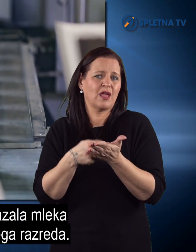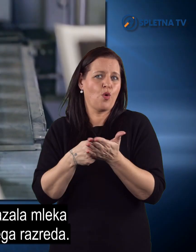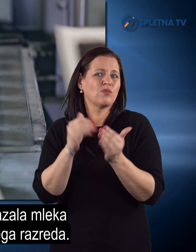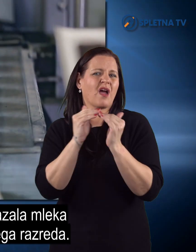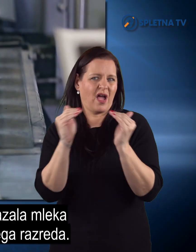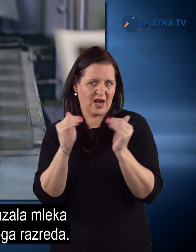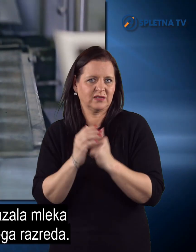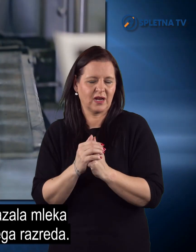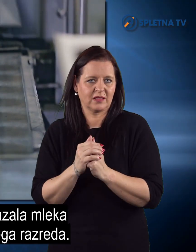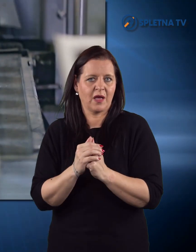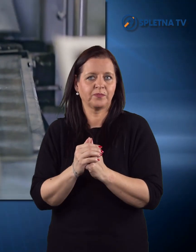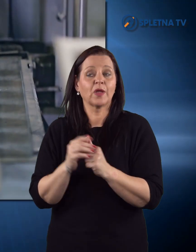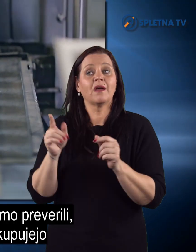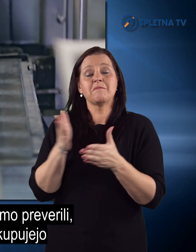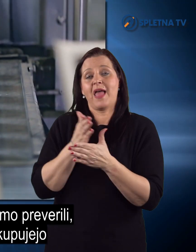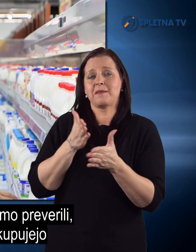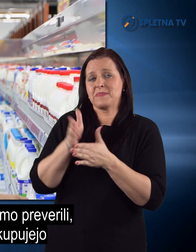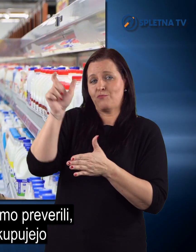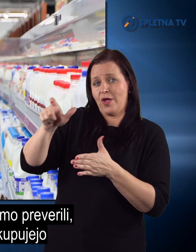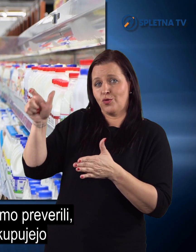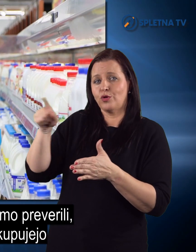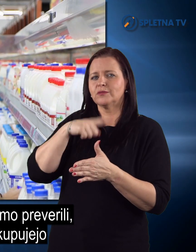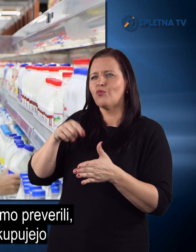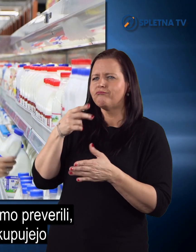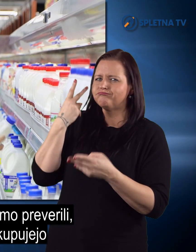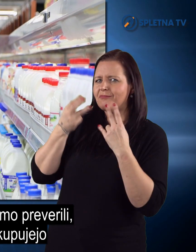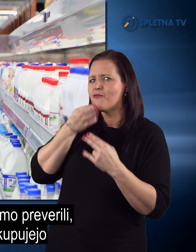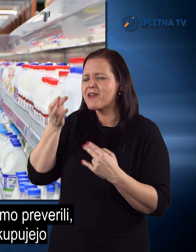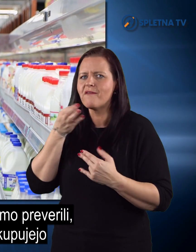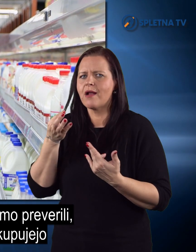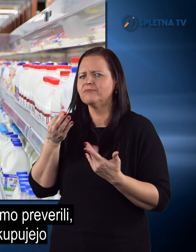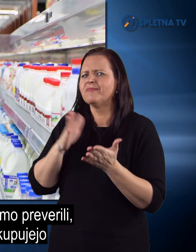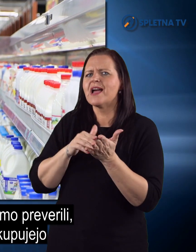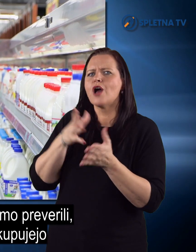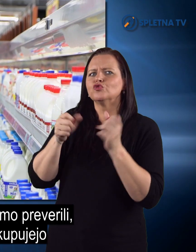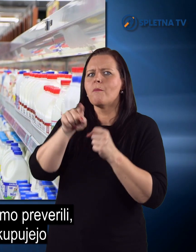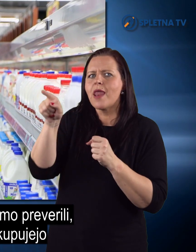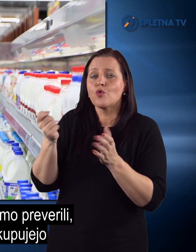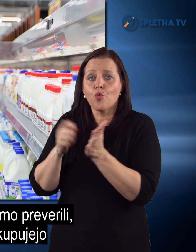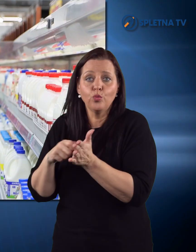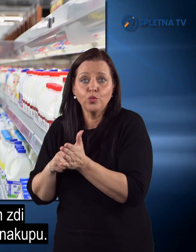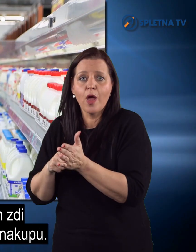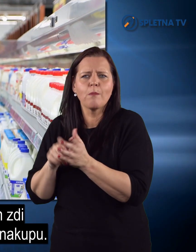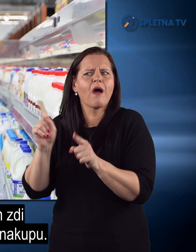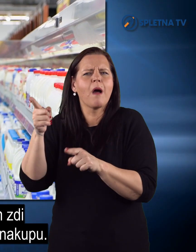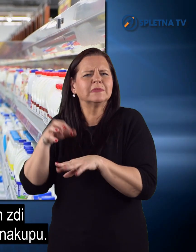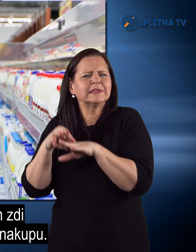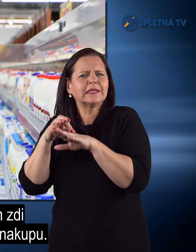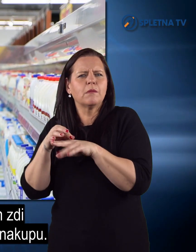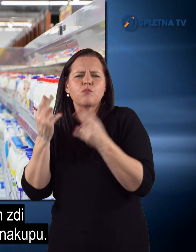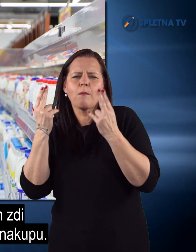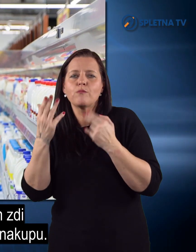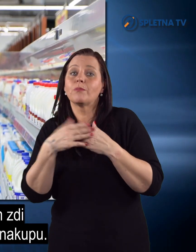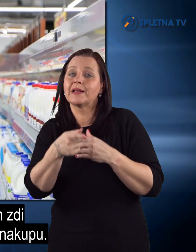srednjega cenovnega razreda. Med mimoidočimi smo preverili, kakšno mleko kupujejo in kaj se jim zdi pomembno pri